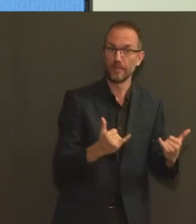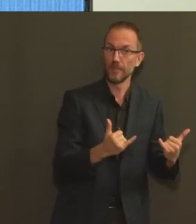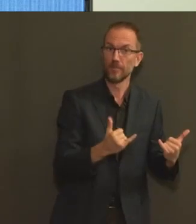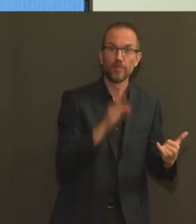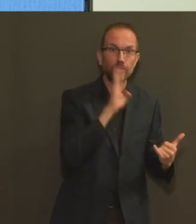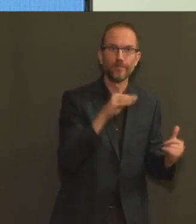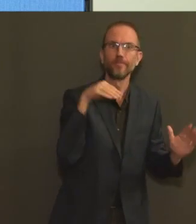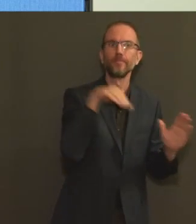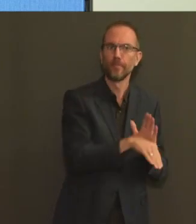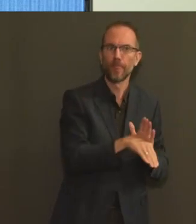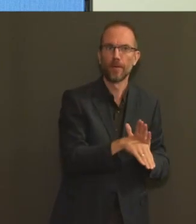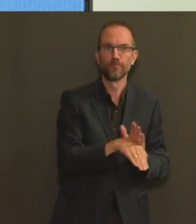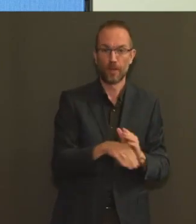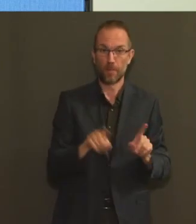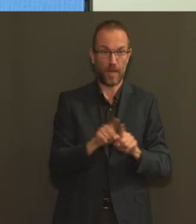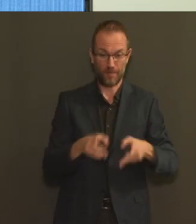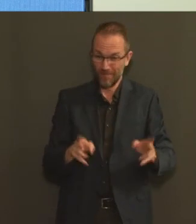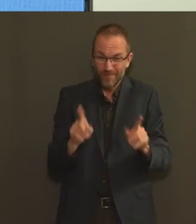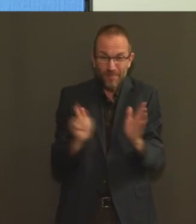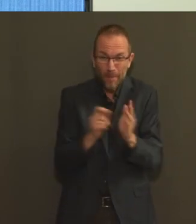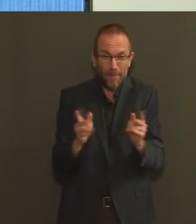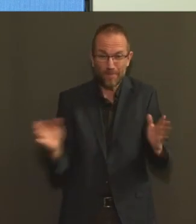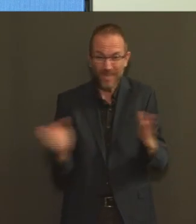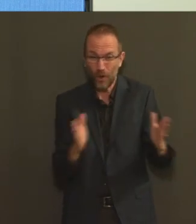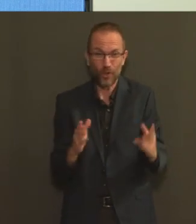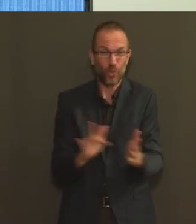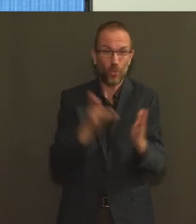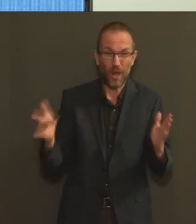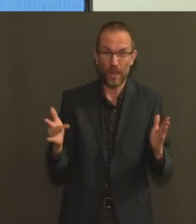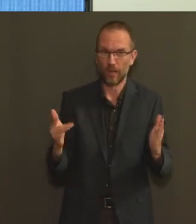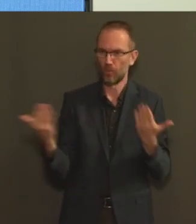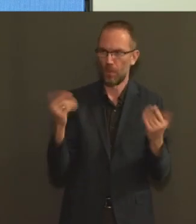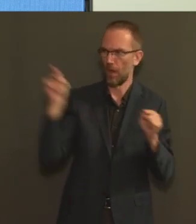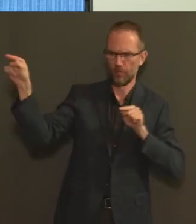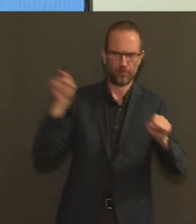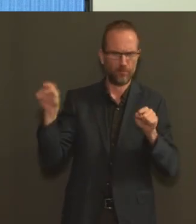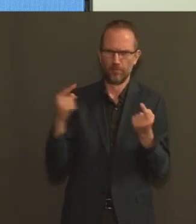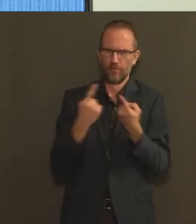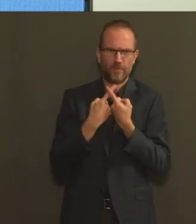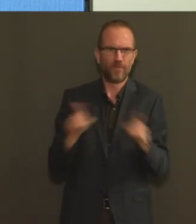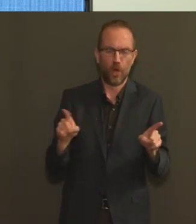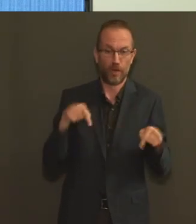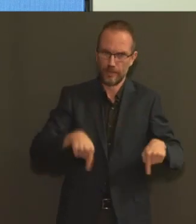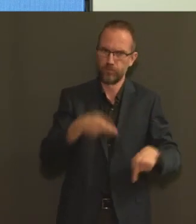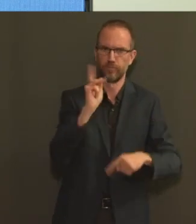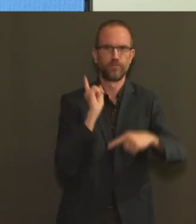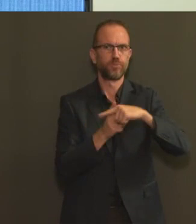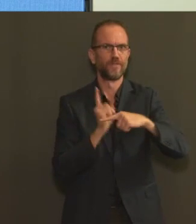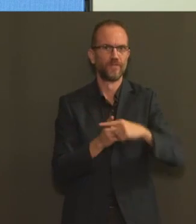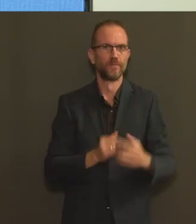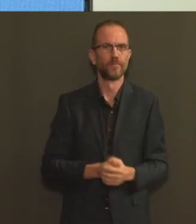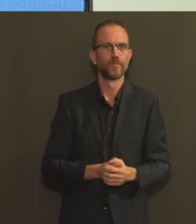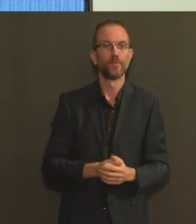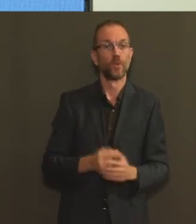dans les pays en question. Nous avons depuis un certain temps un certain confinement, mais un confinement qui se révèle être in fine